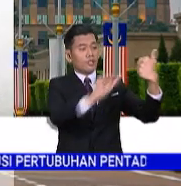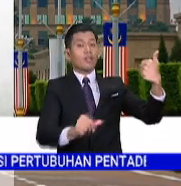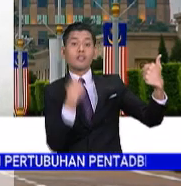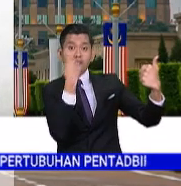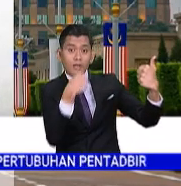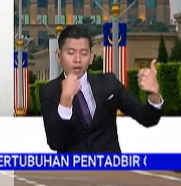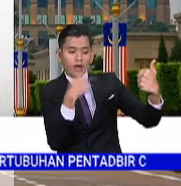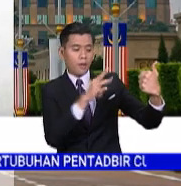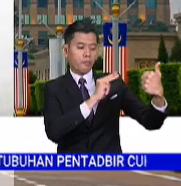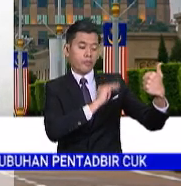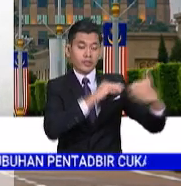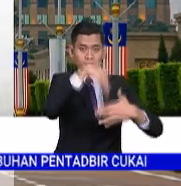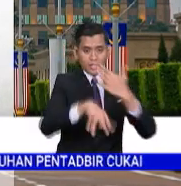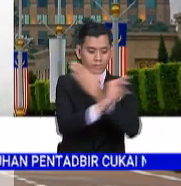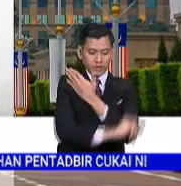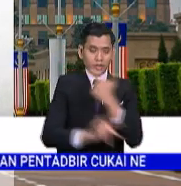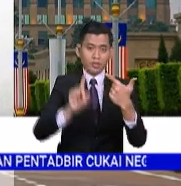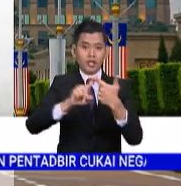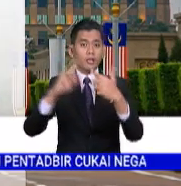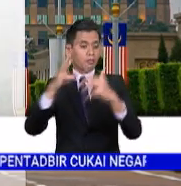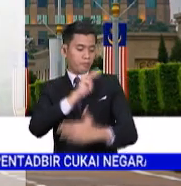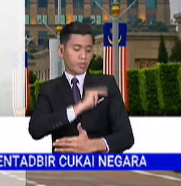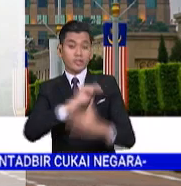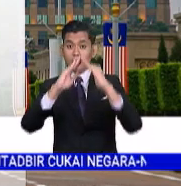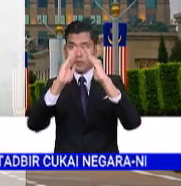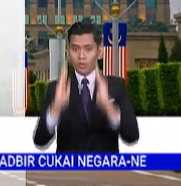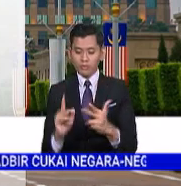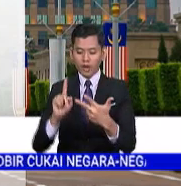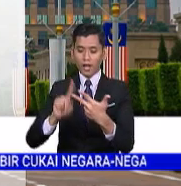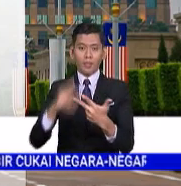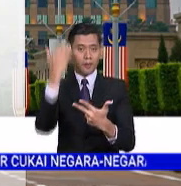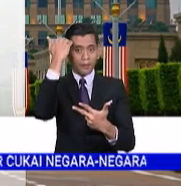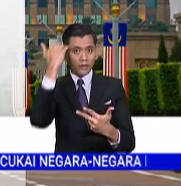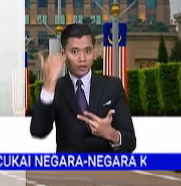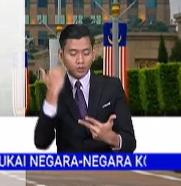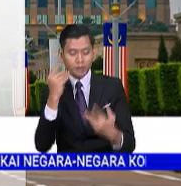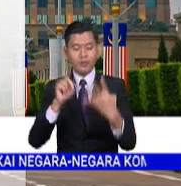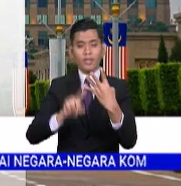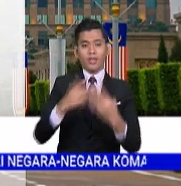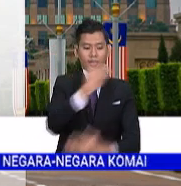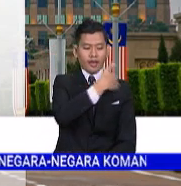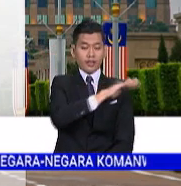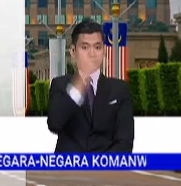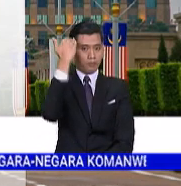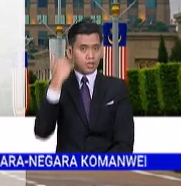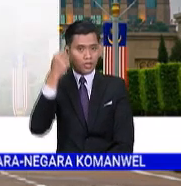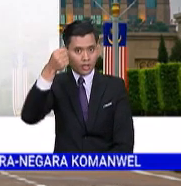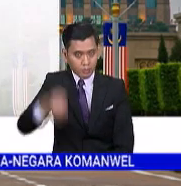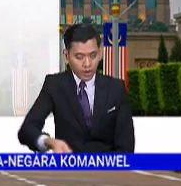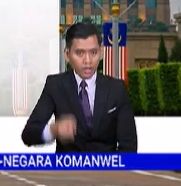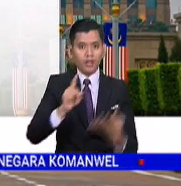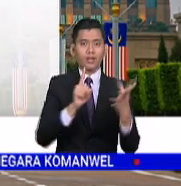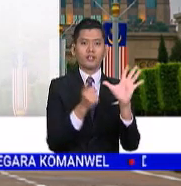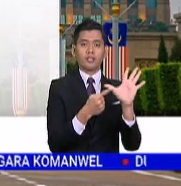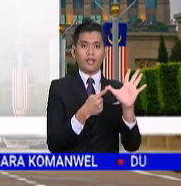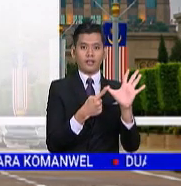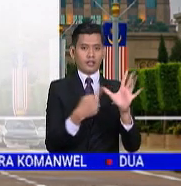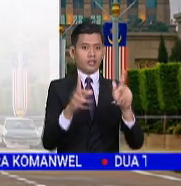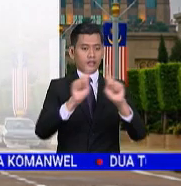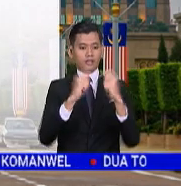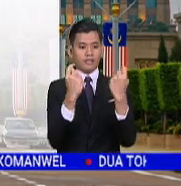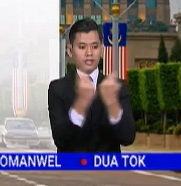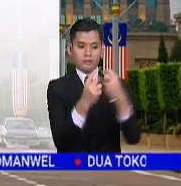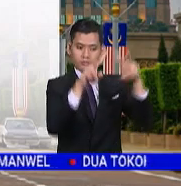Dalam Negeri, Menteri Perumahan dan Kerajaan Tempatan, Peguam Negara, bekas Hakim Mahkamah Rayuan dan Pasukan